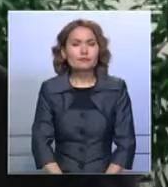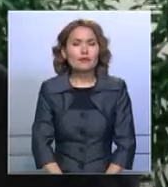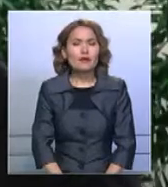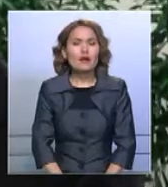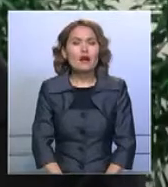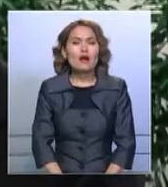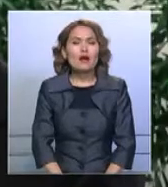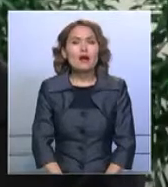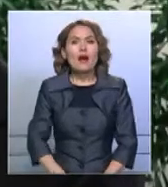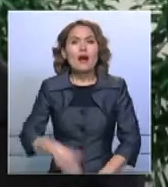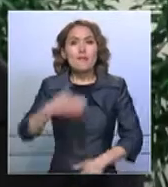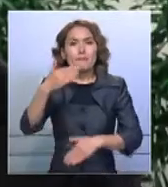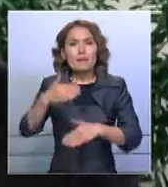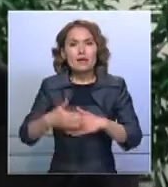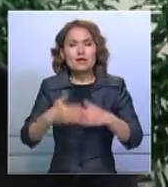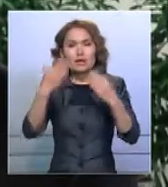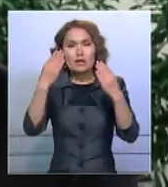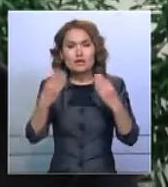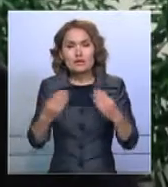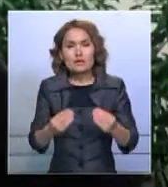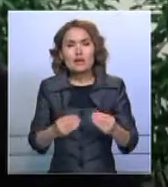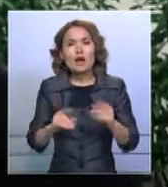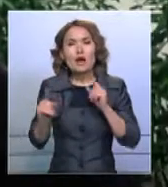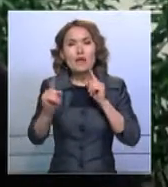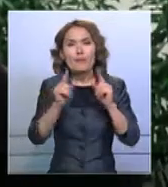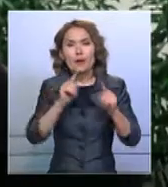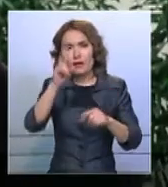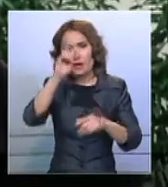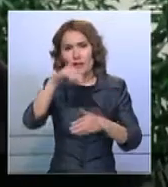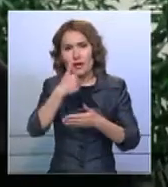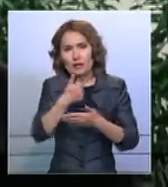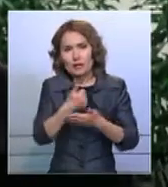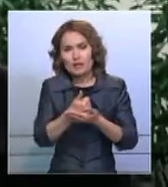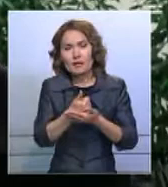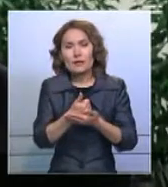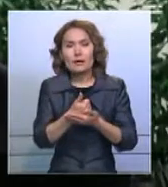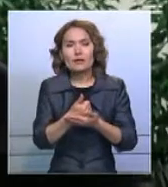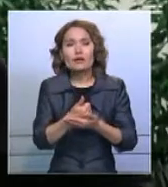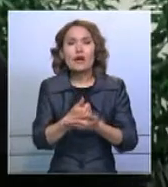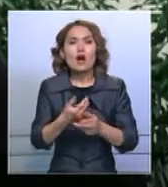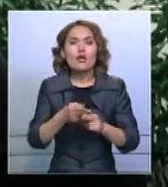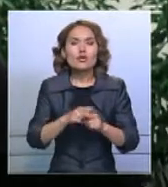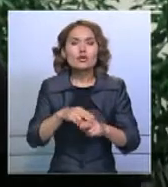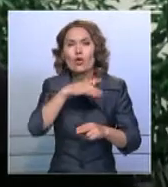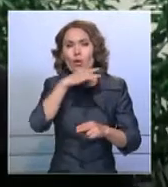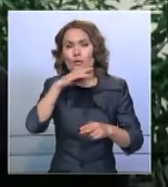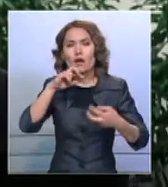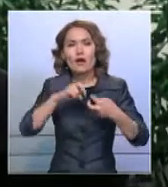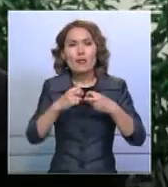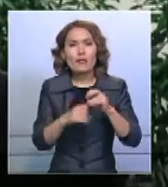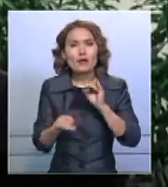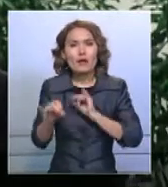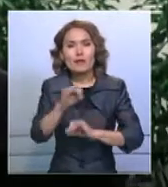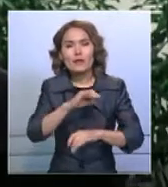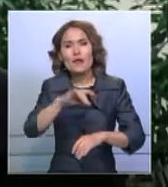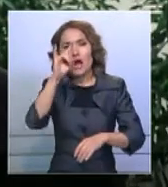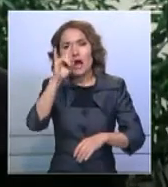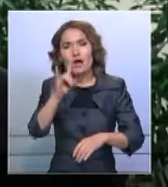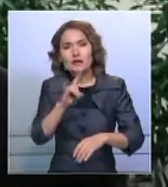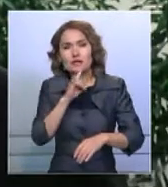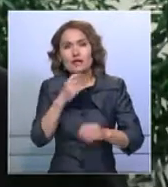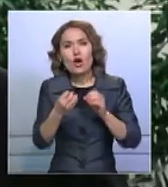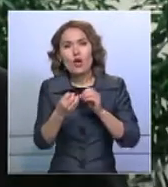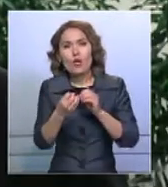Жақында болған саммитте мемлекет басшыларымен 20-дан астам әртүрлі проблемаларды қаузайтын мәлімдеме жасалды. Қазақстан 15 құжаттың